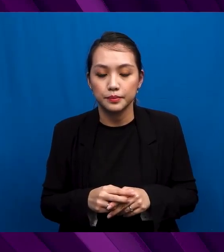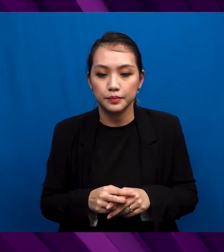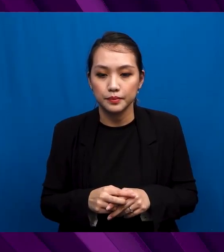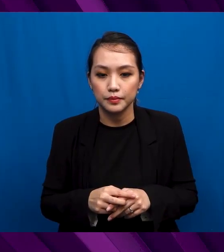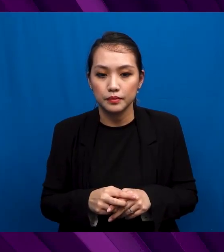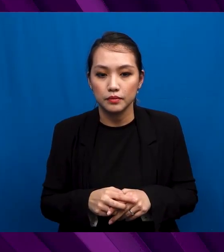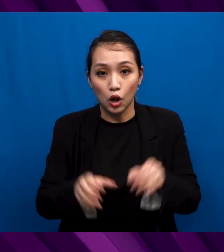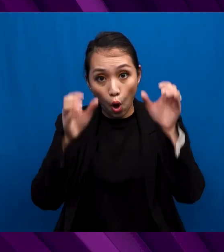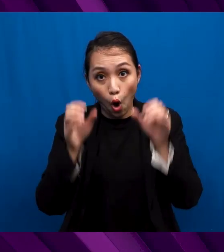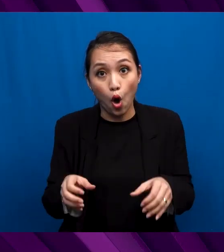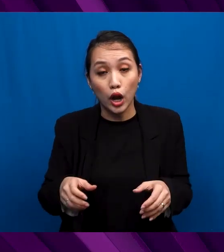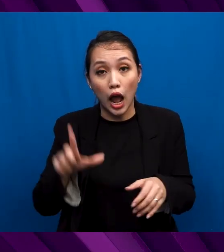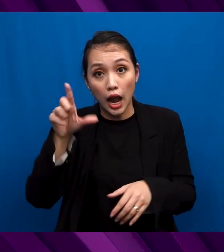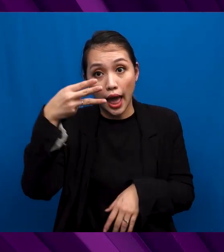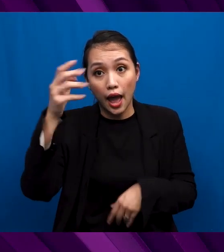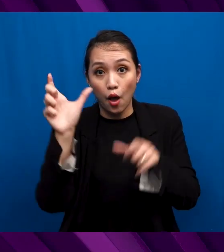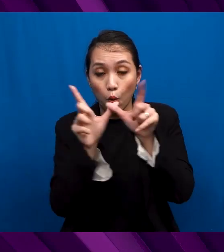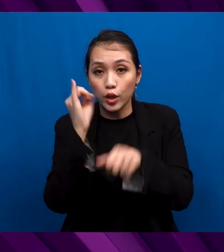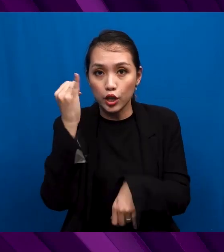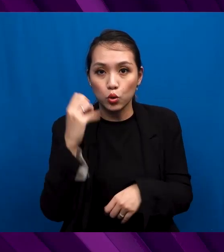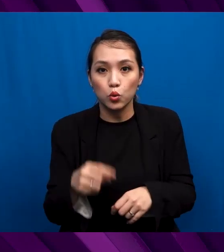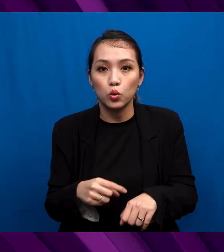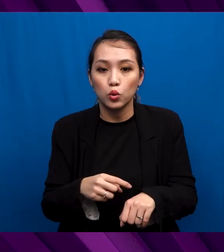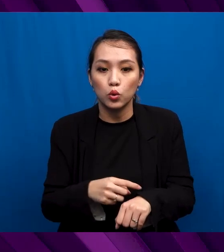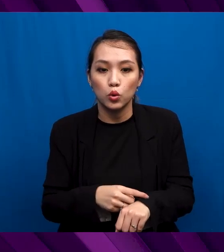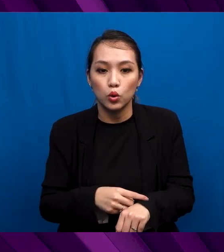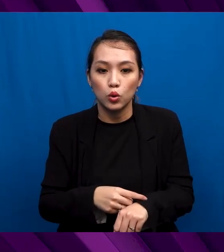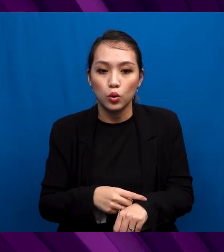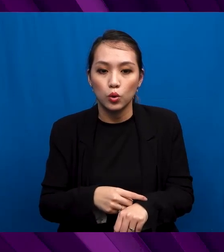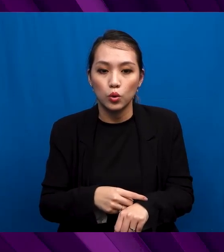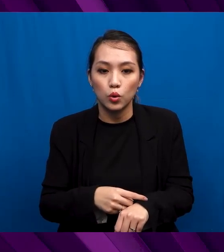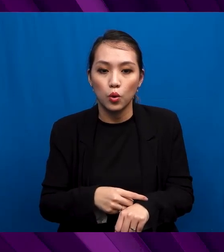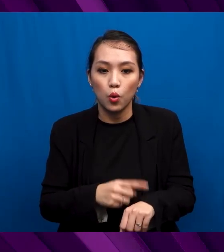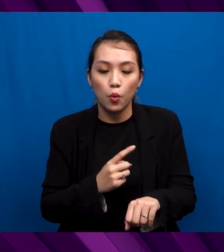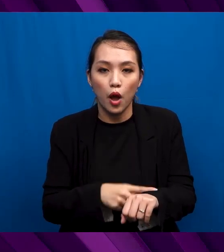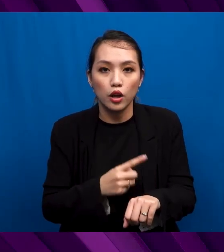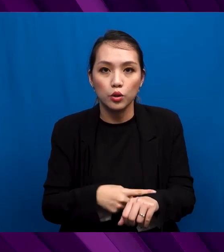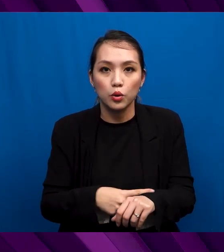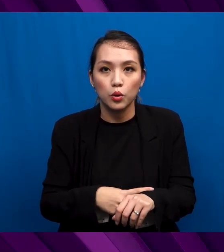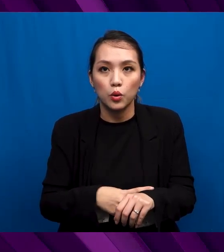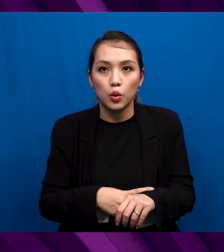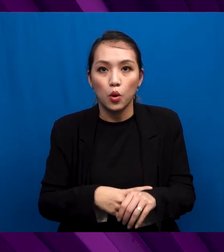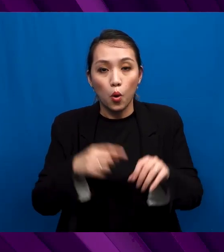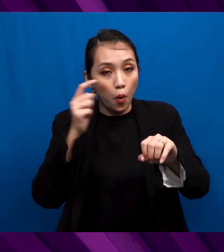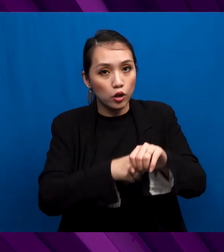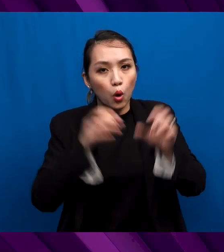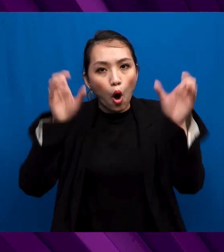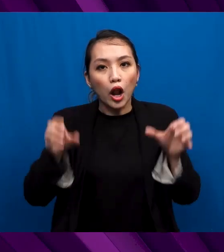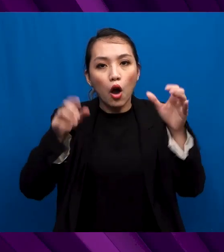semua penjahat-penjahat itu. Lalu di zamannya mereka menyembah Baal Peor yang saya tadi sebutkan, keturunan